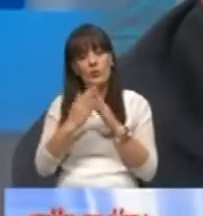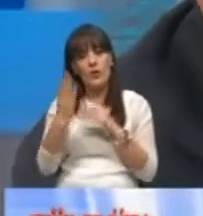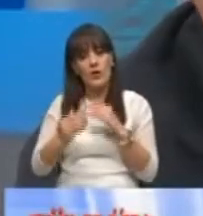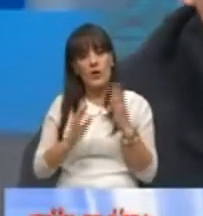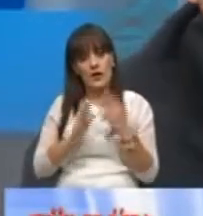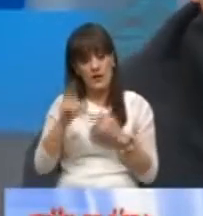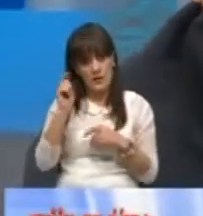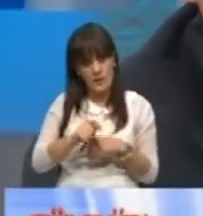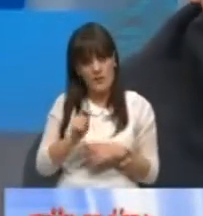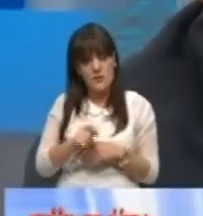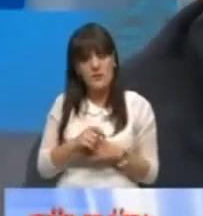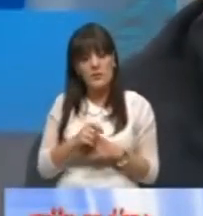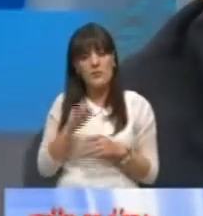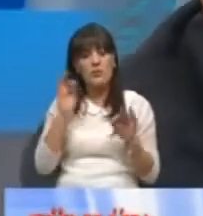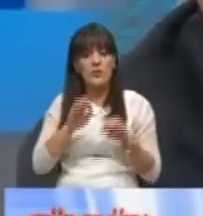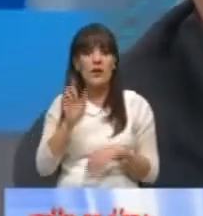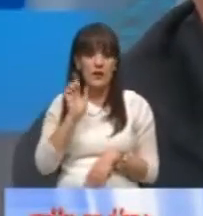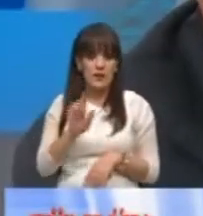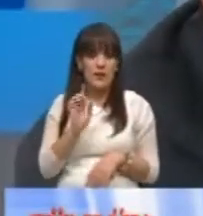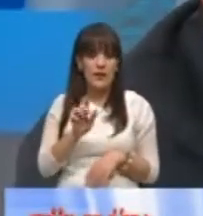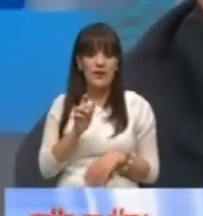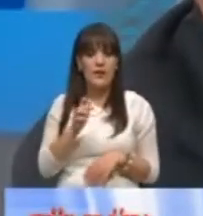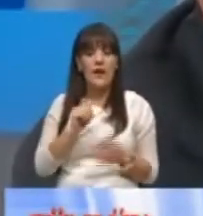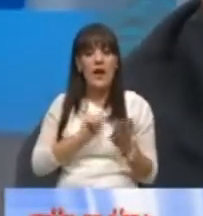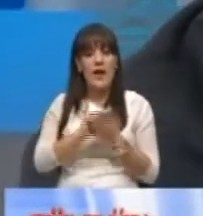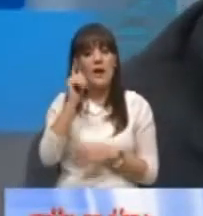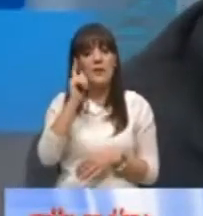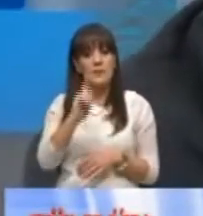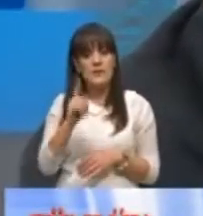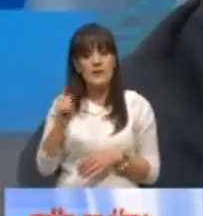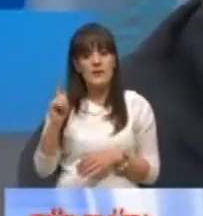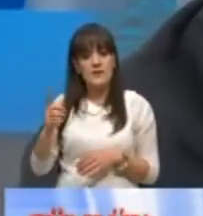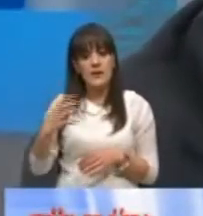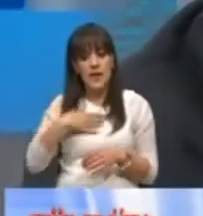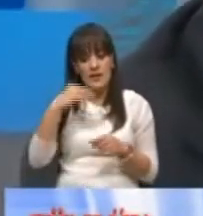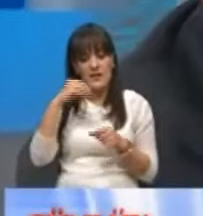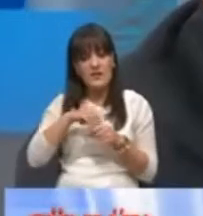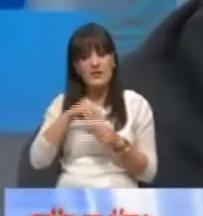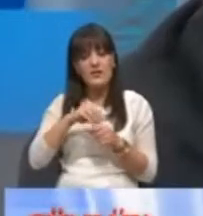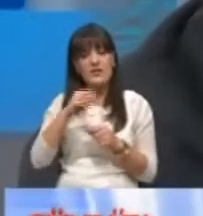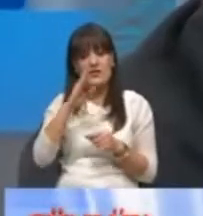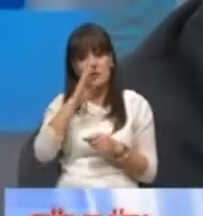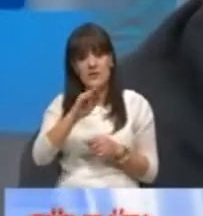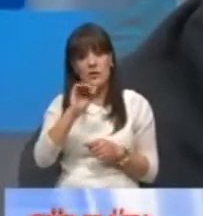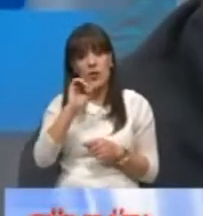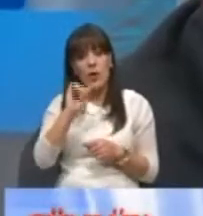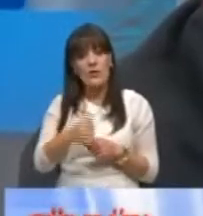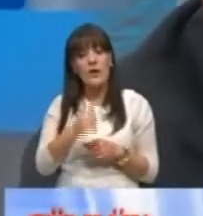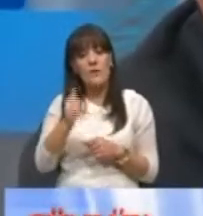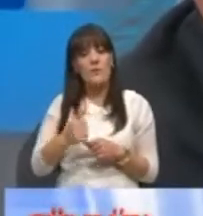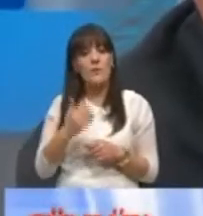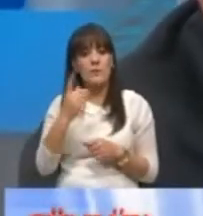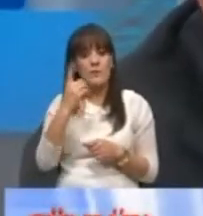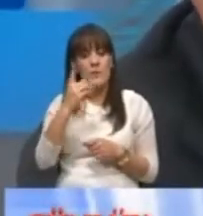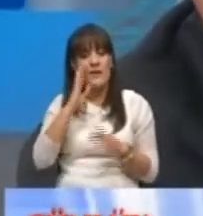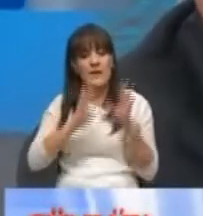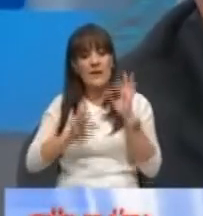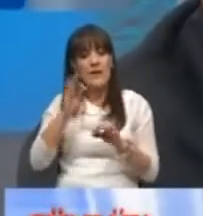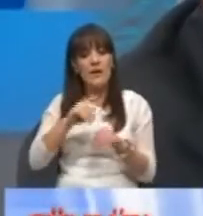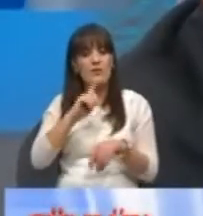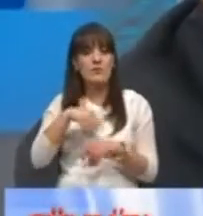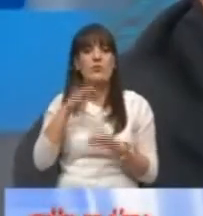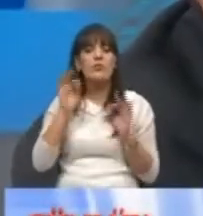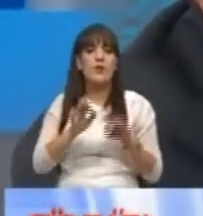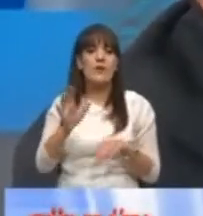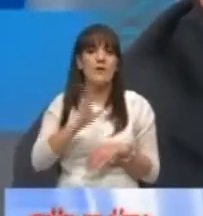sağlaması mutlaka gerekli. Kesinlikle. Her birisinin kendi içerisinde ciddi önem arz eden bir tedavi süreci mutlaka